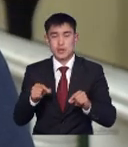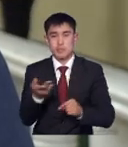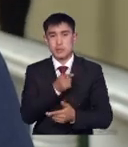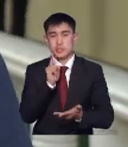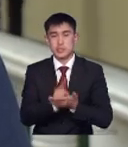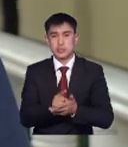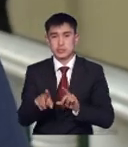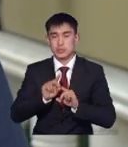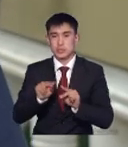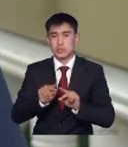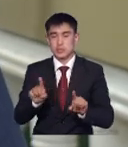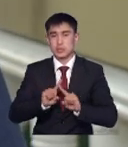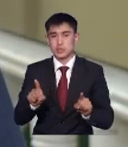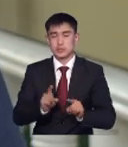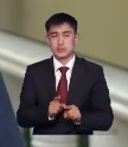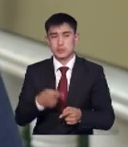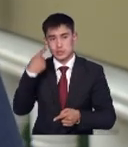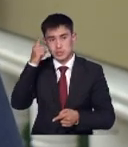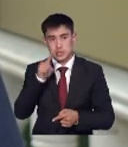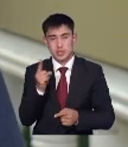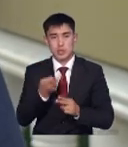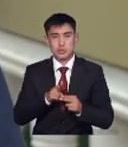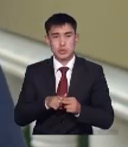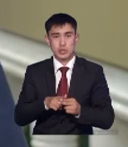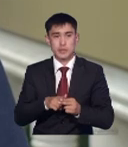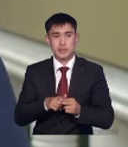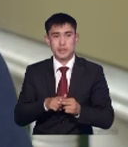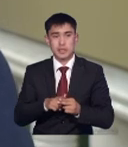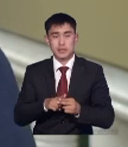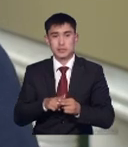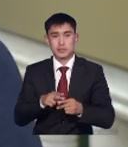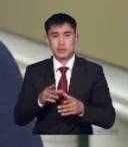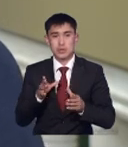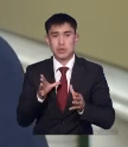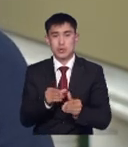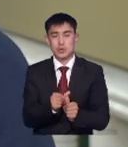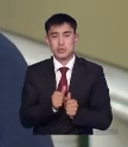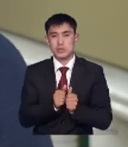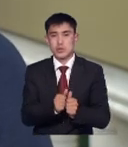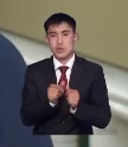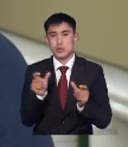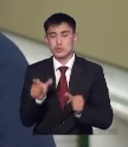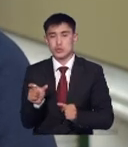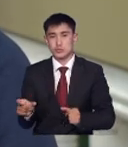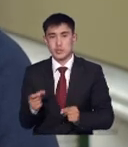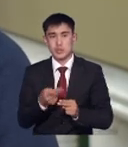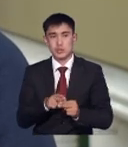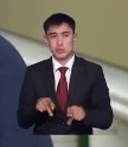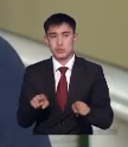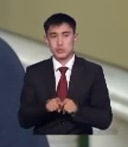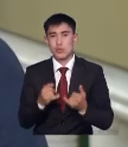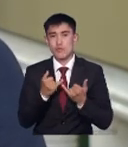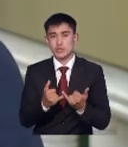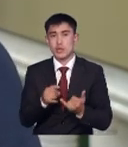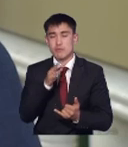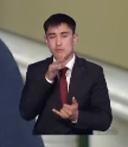должны дать знания, которые уходят с людьми, которые уже в таком